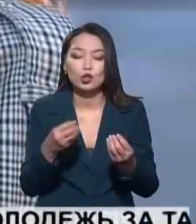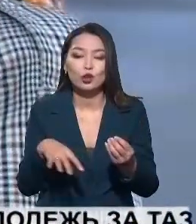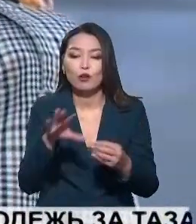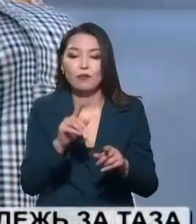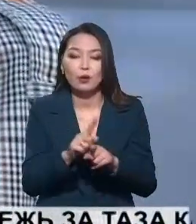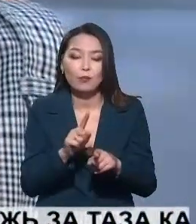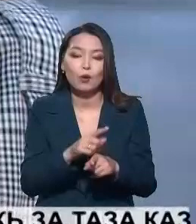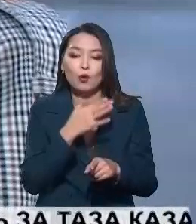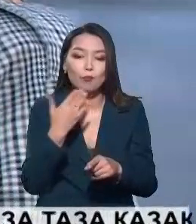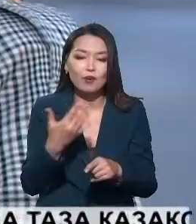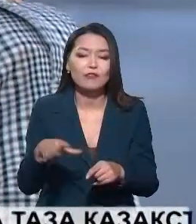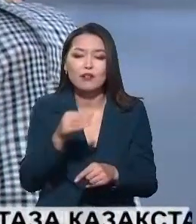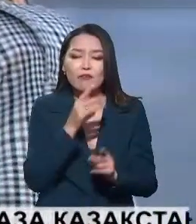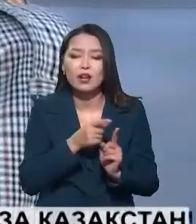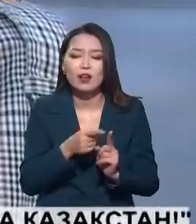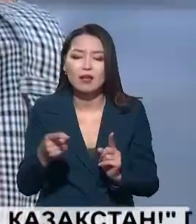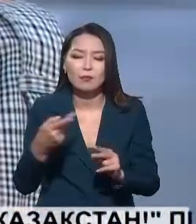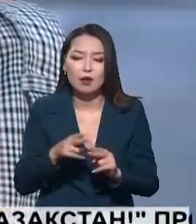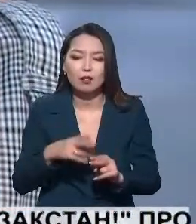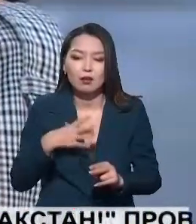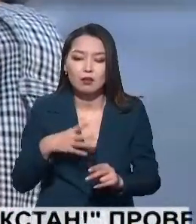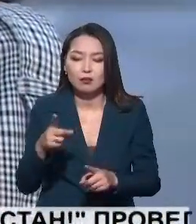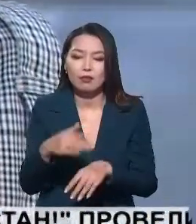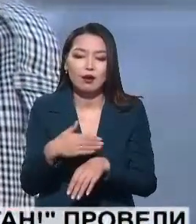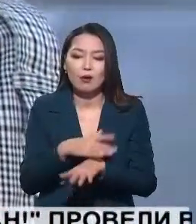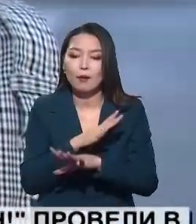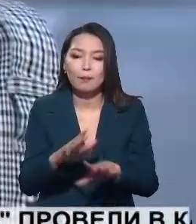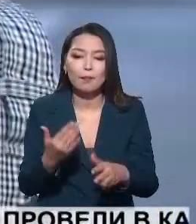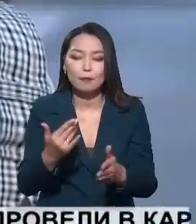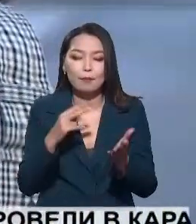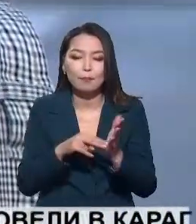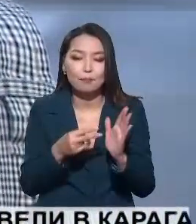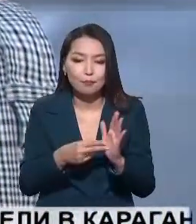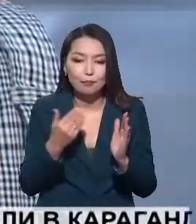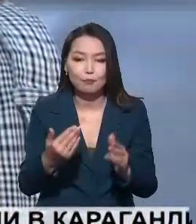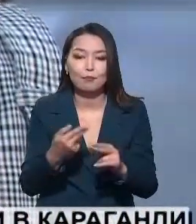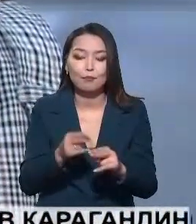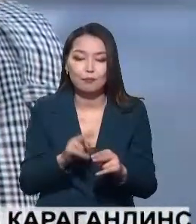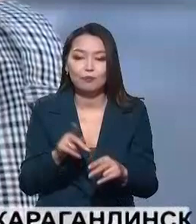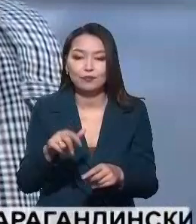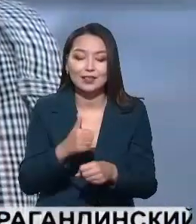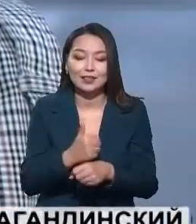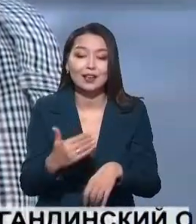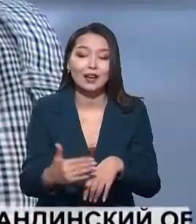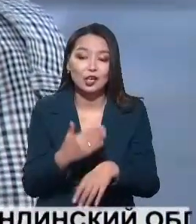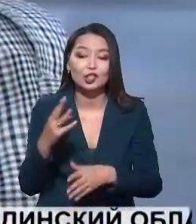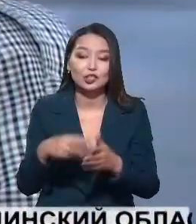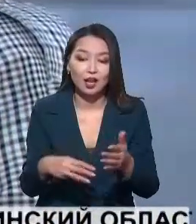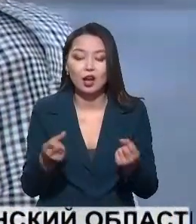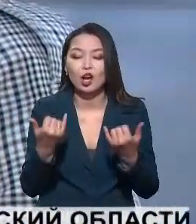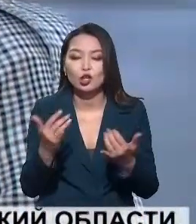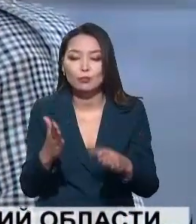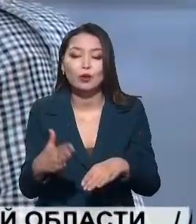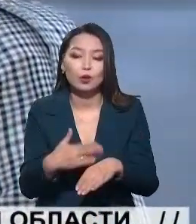случаи, которые все это время не подвергались наказанию. То есть, если раньше агрессоры ограничивались административными штрафами, теперь будут наказы